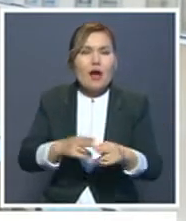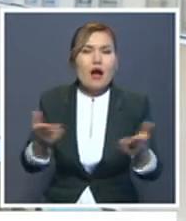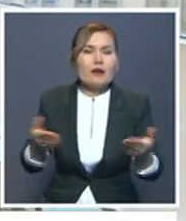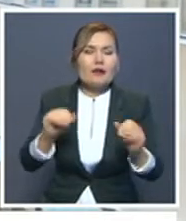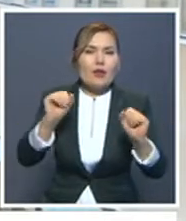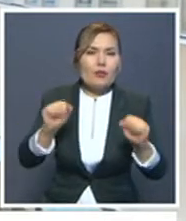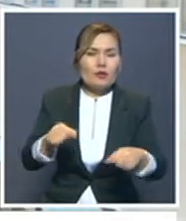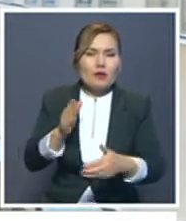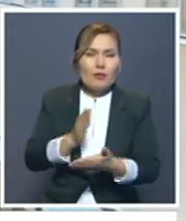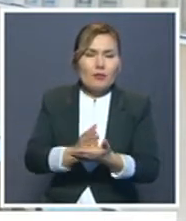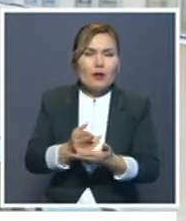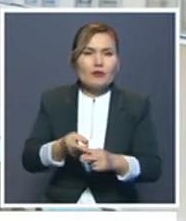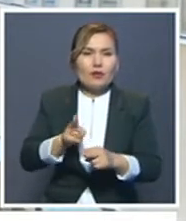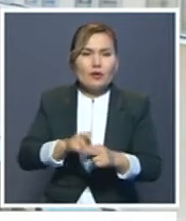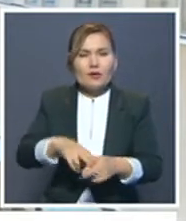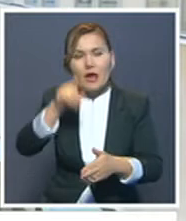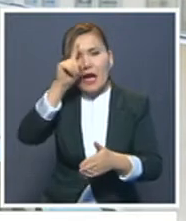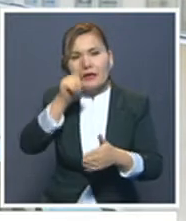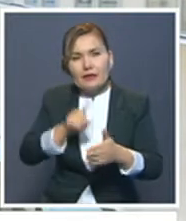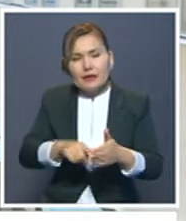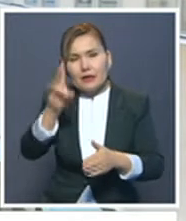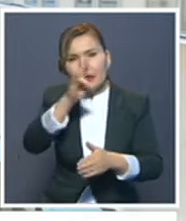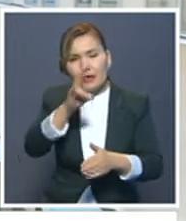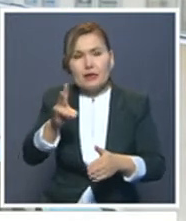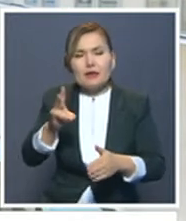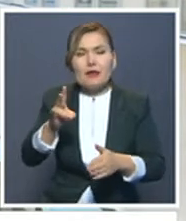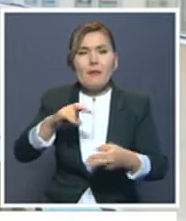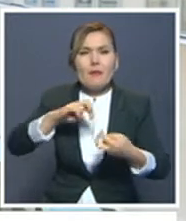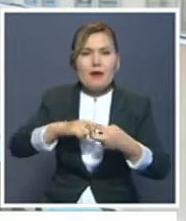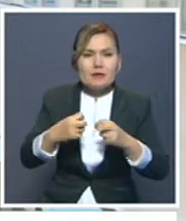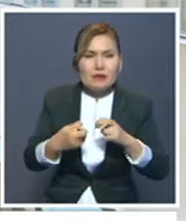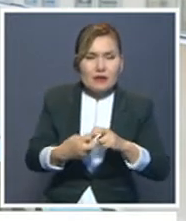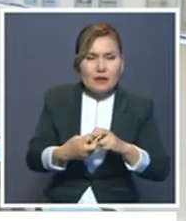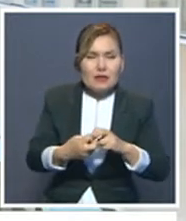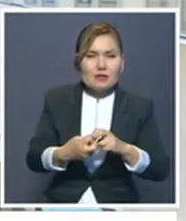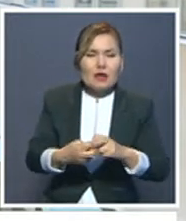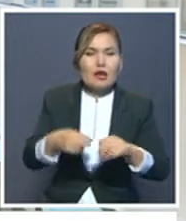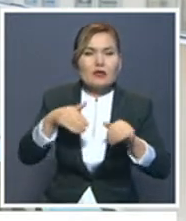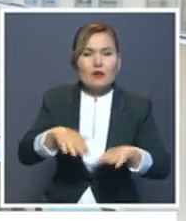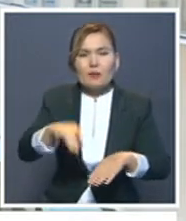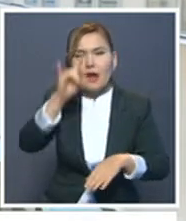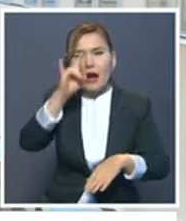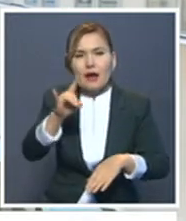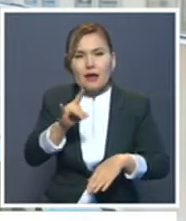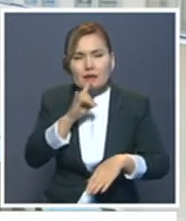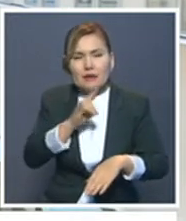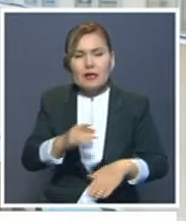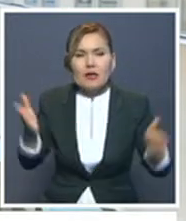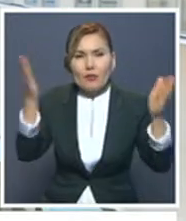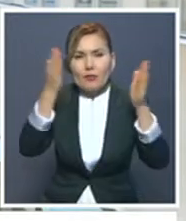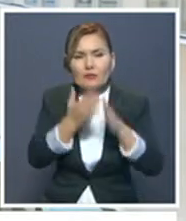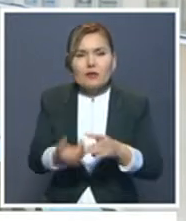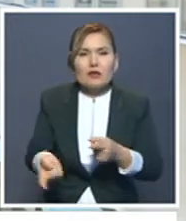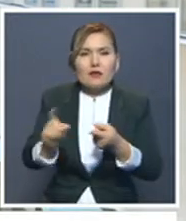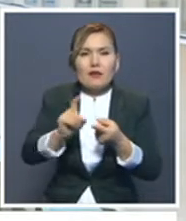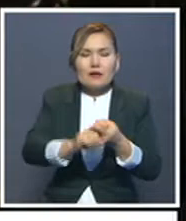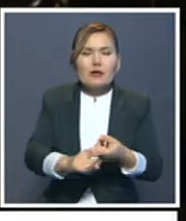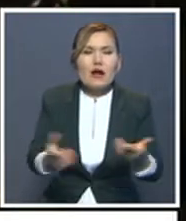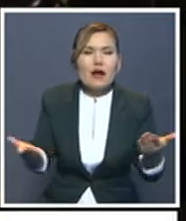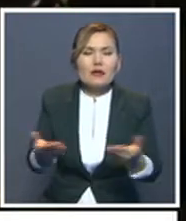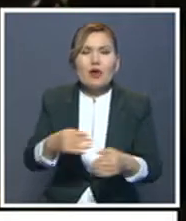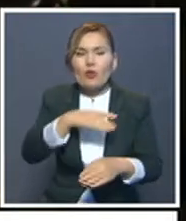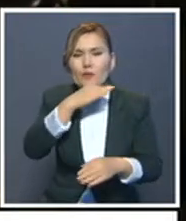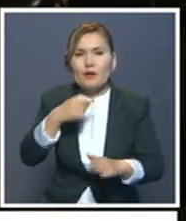бар, дін мәселесіндегі Қазақстанның жалпы мемлекеттік саясаты мен ұстанымы, қағидаттары қандай, сондай